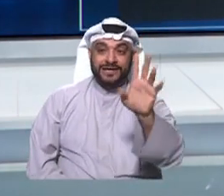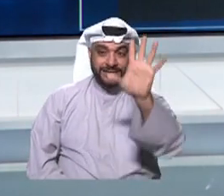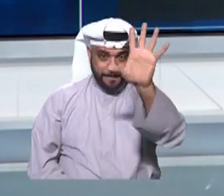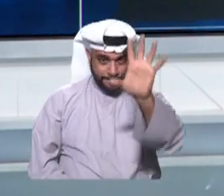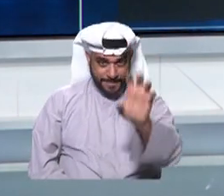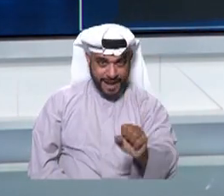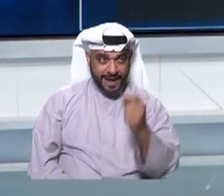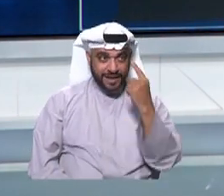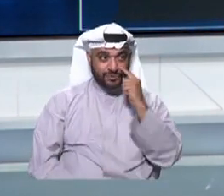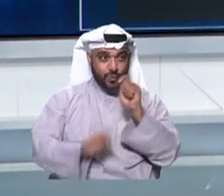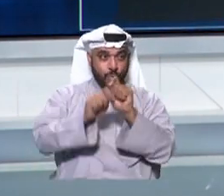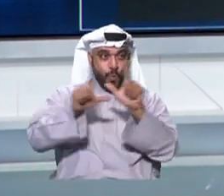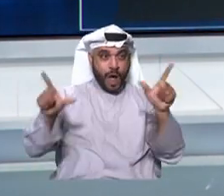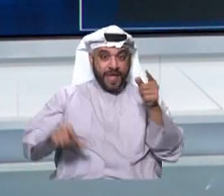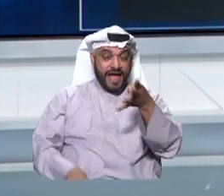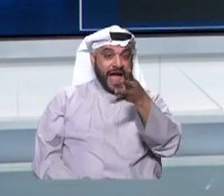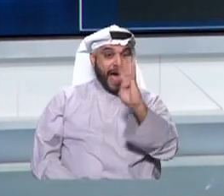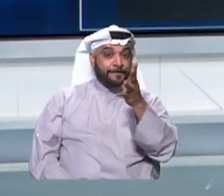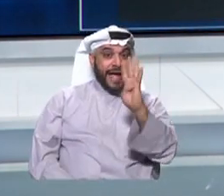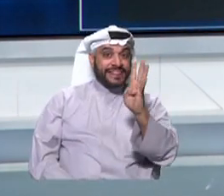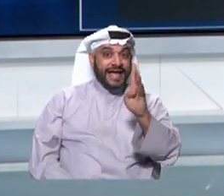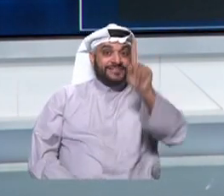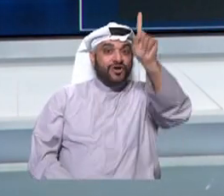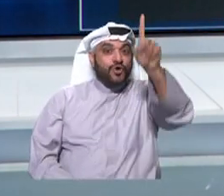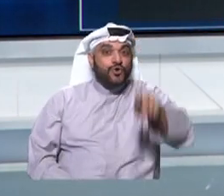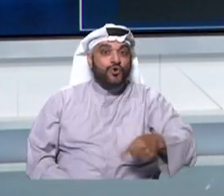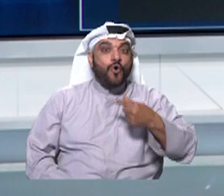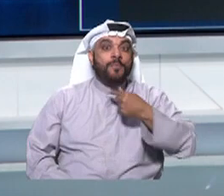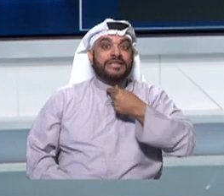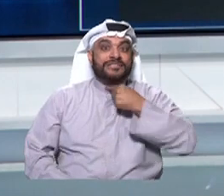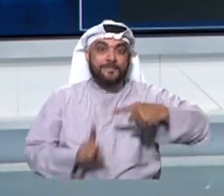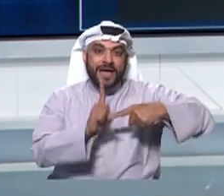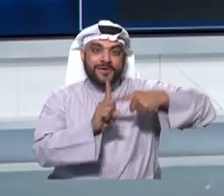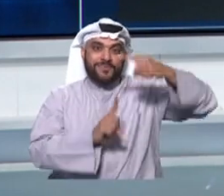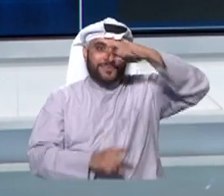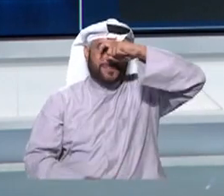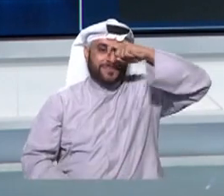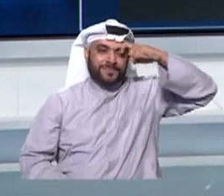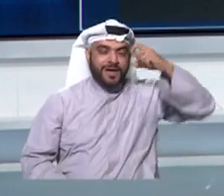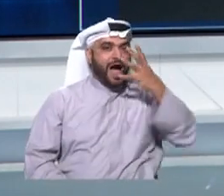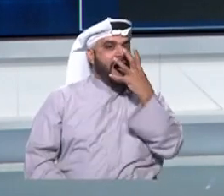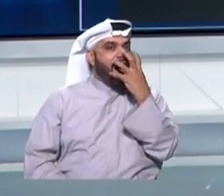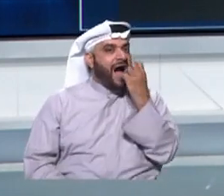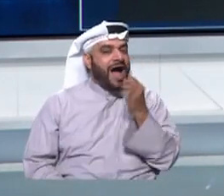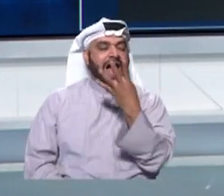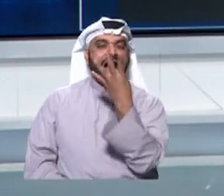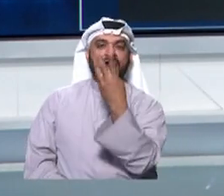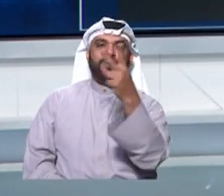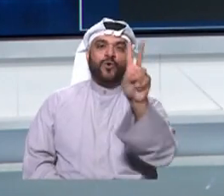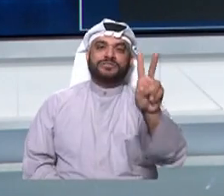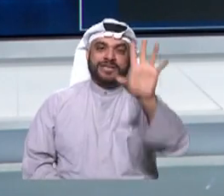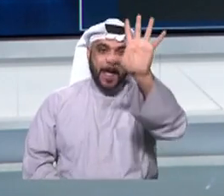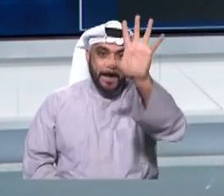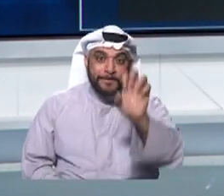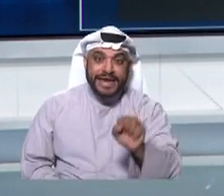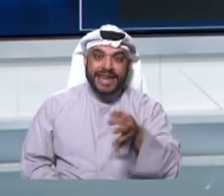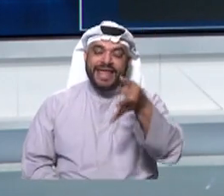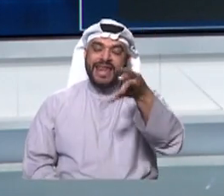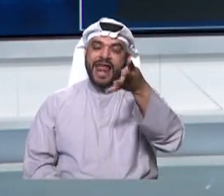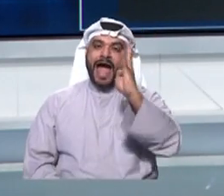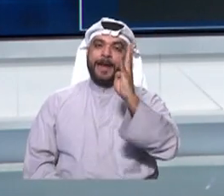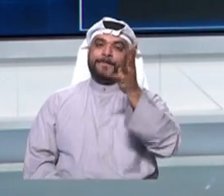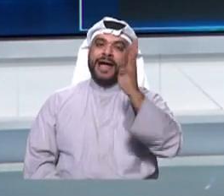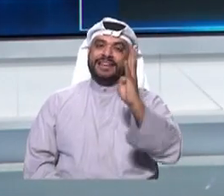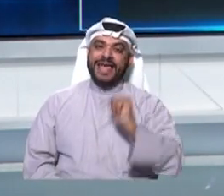ولكن هناك أيضا فرص لأمطار متفرقة قد تكون رعدية، ونشاط الرياح راح يتحول إلى شمالي غربي،